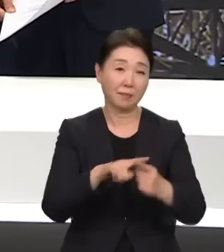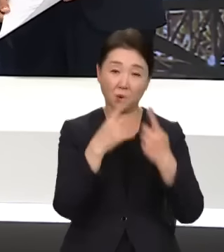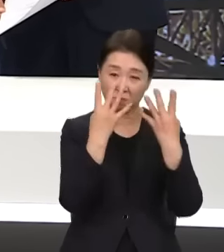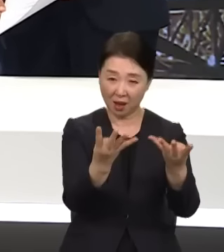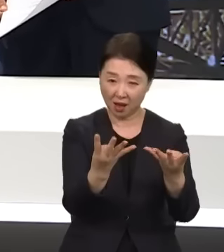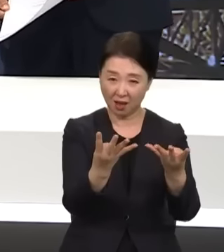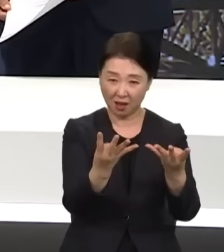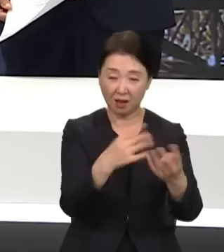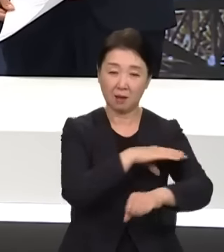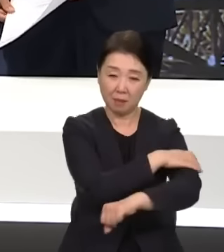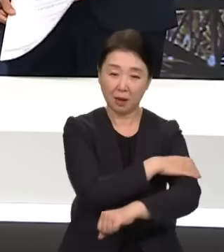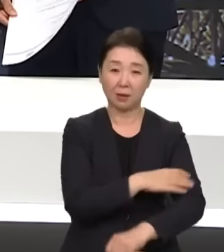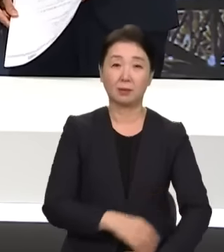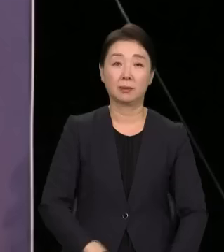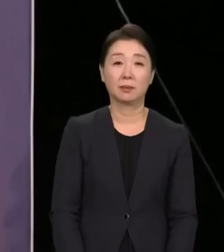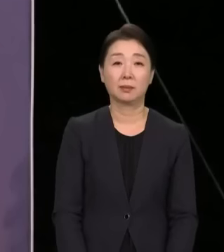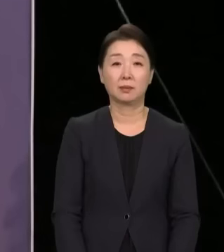박소영 기자입니다.